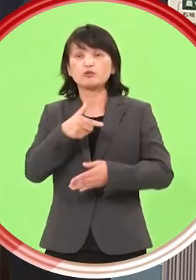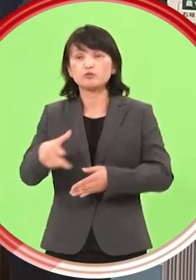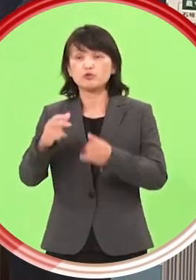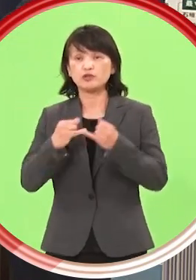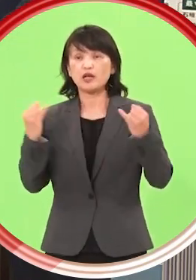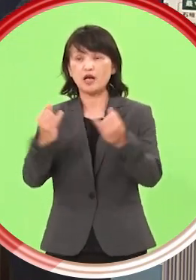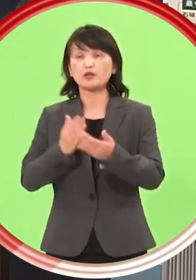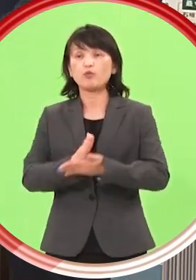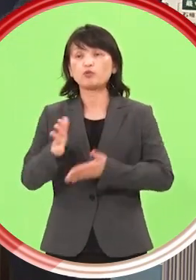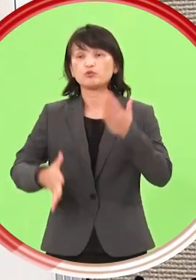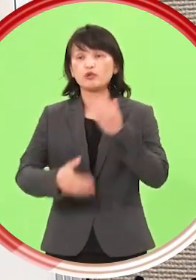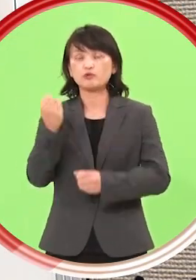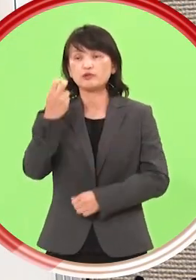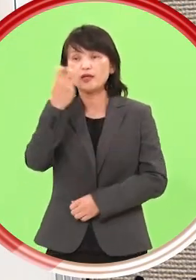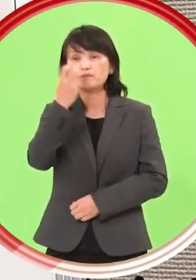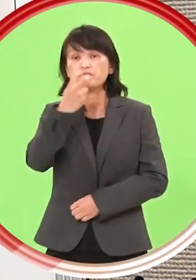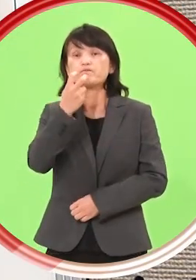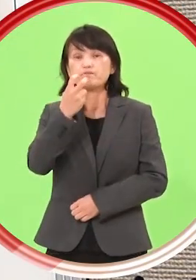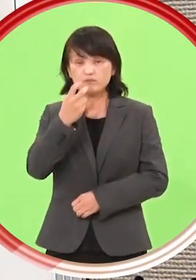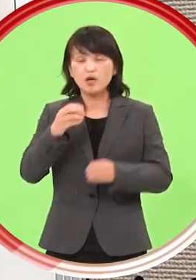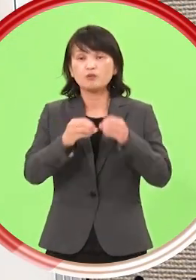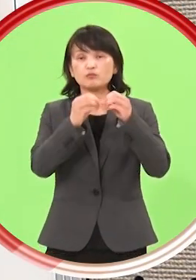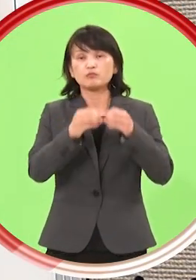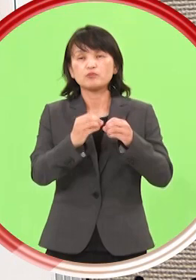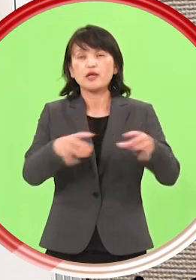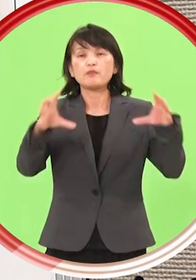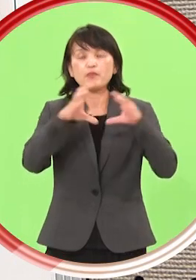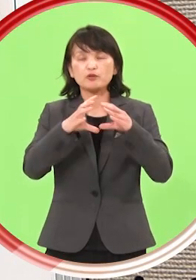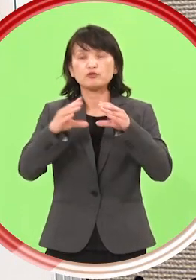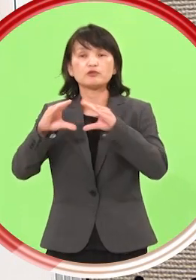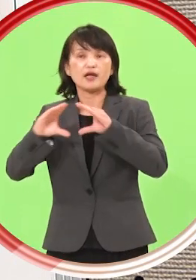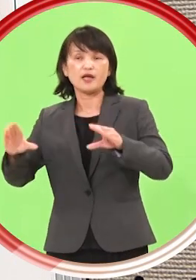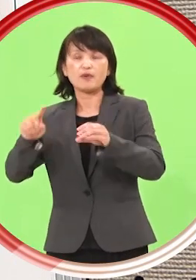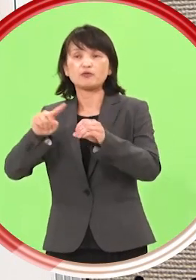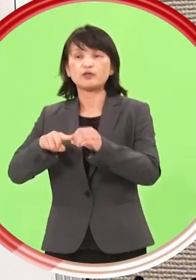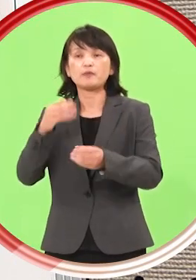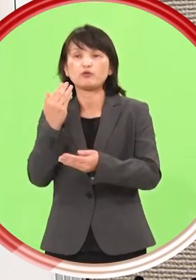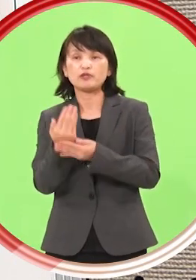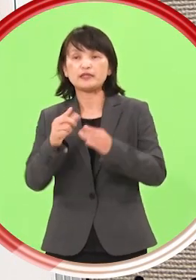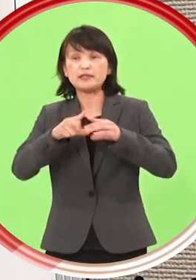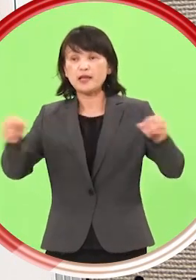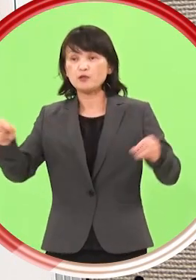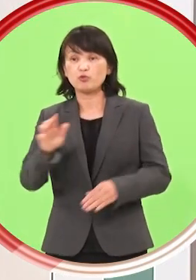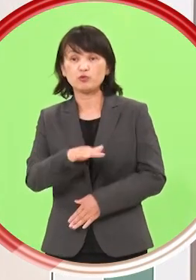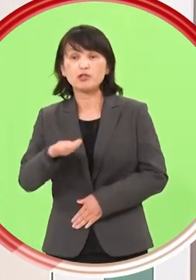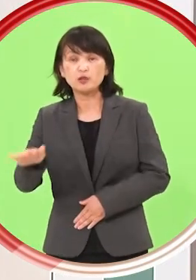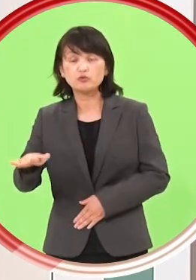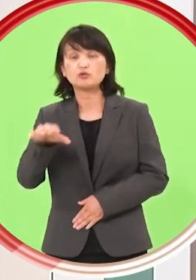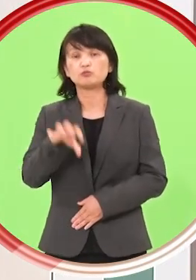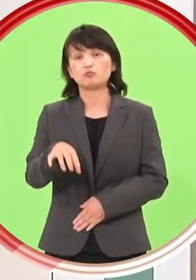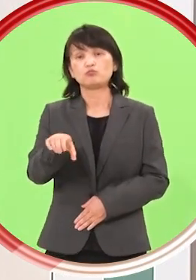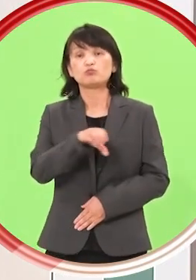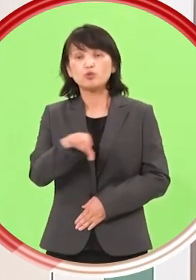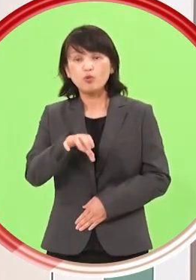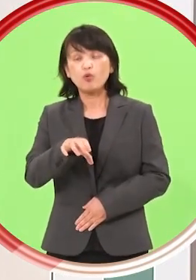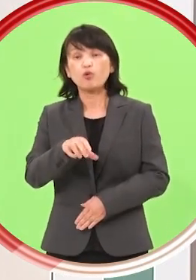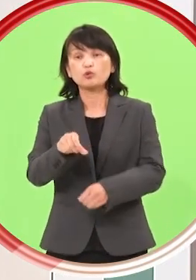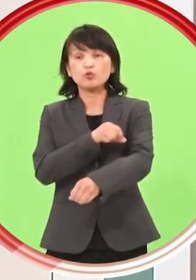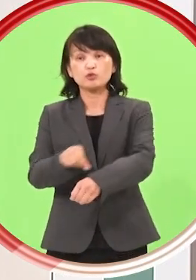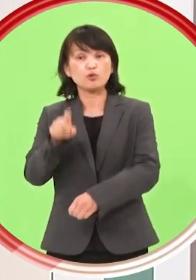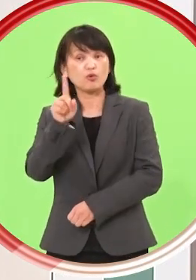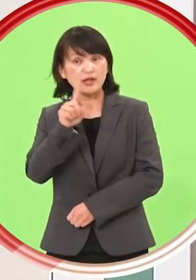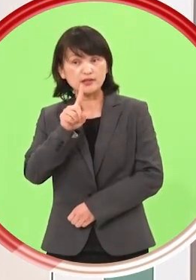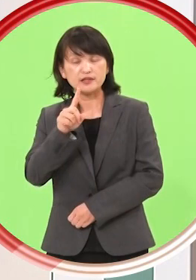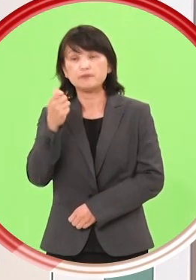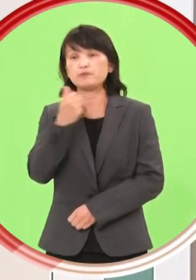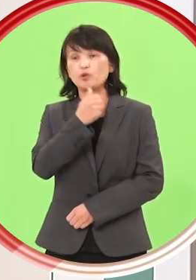会系コースの学生が全国の原爆や平和記念の関連碑を調査して分布や特徴をまとめた